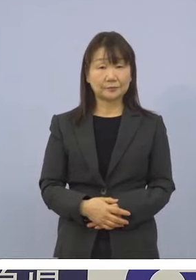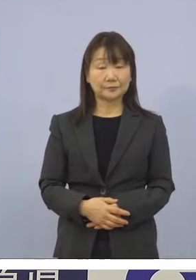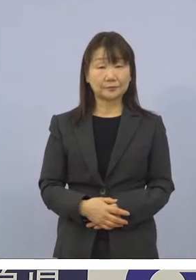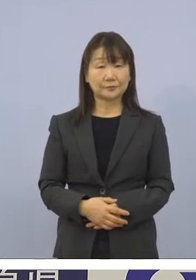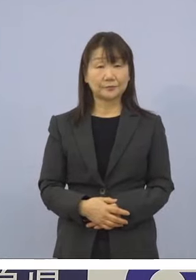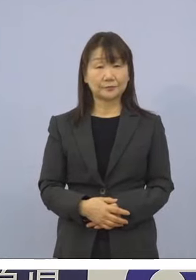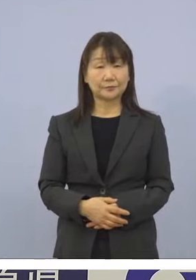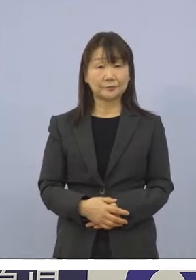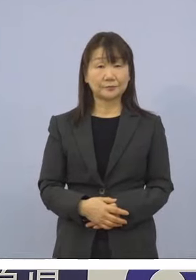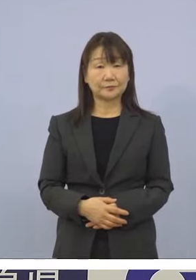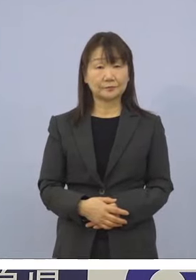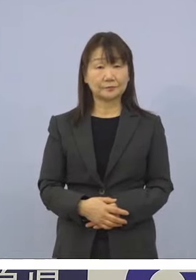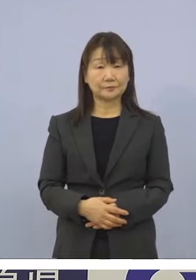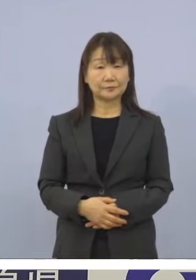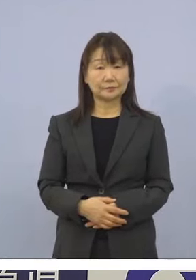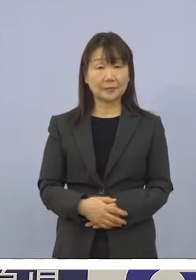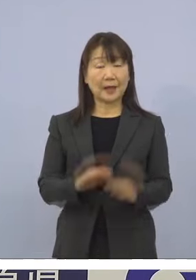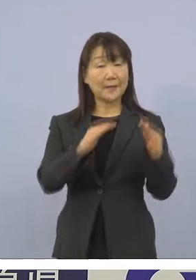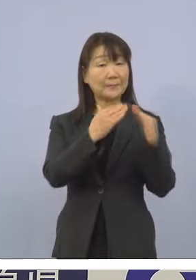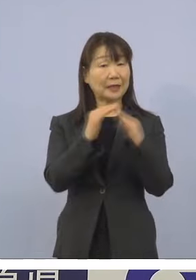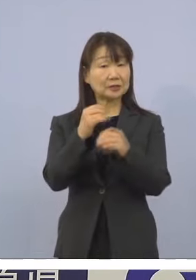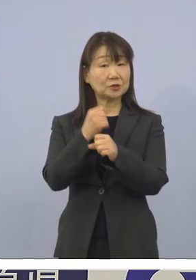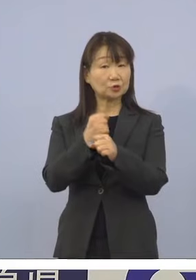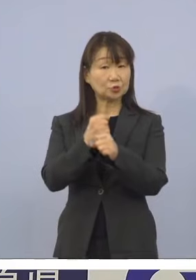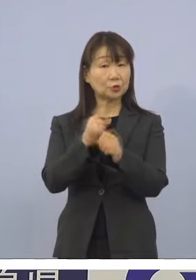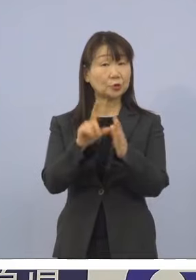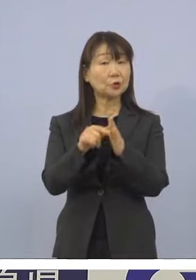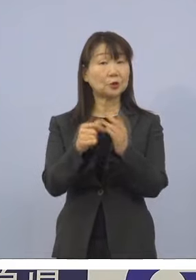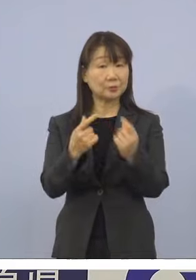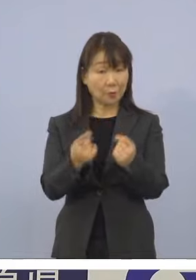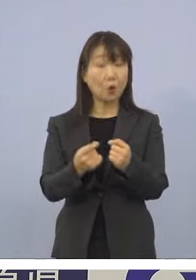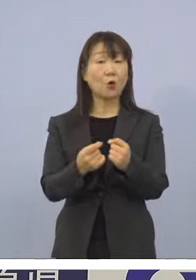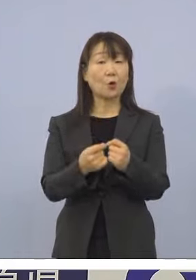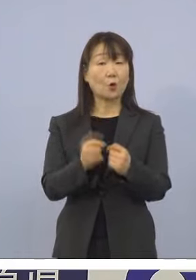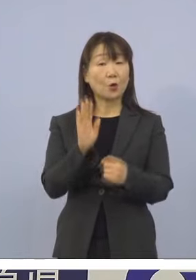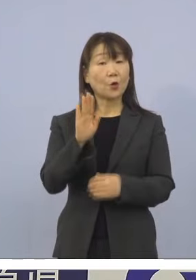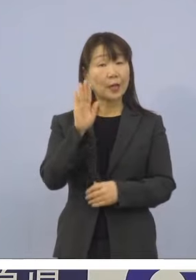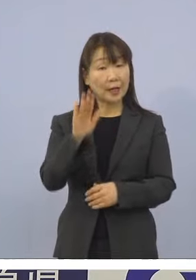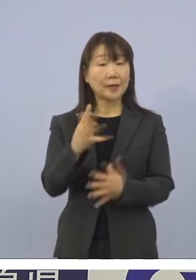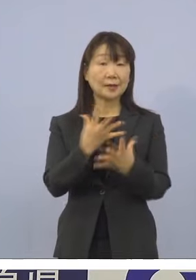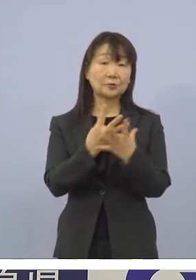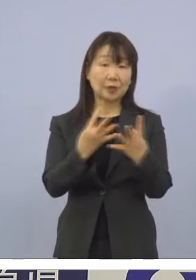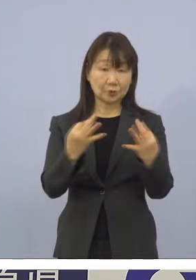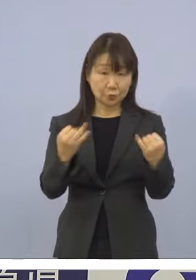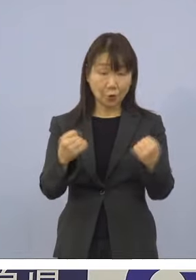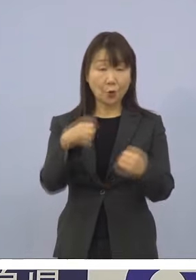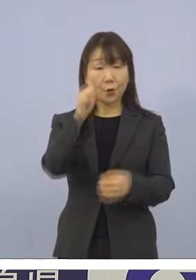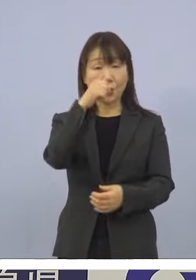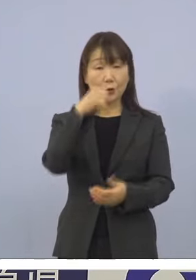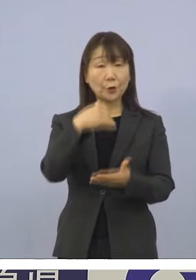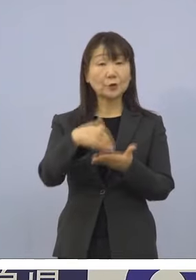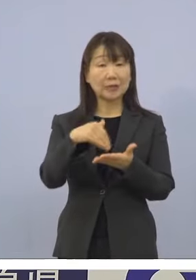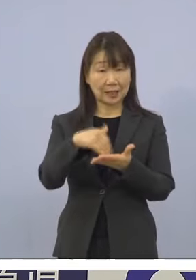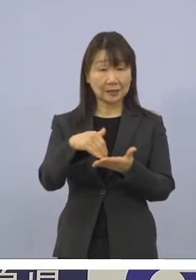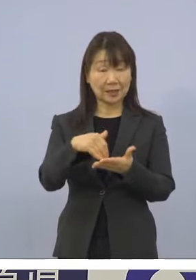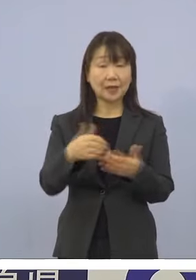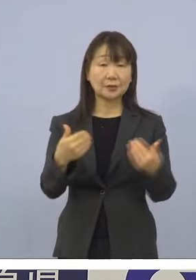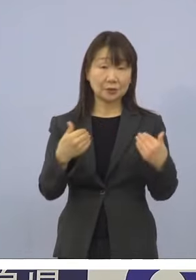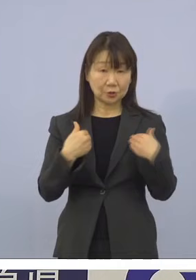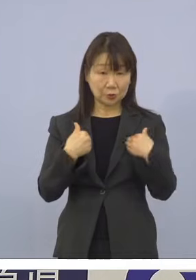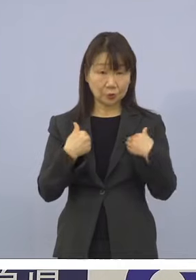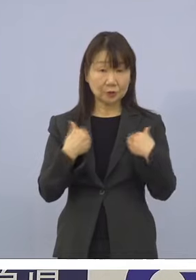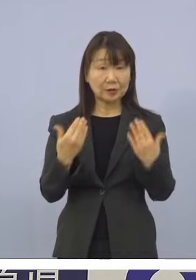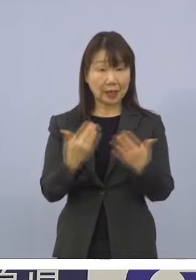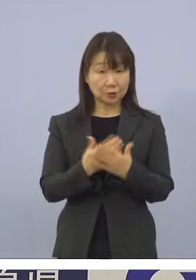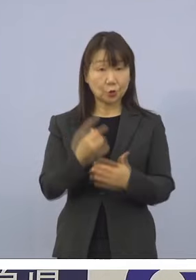きましては、まあ、いわゆる町づくり等でもこれからまた多くの予算を必要とすると思